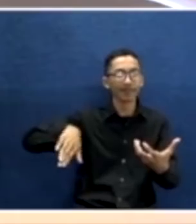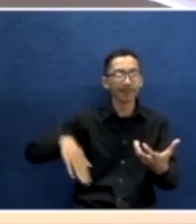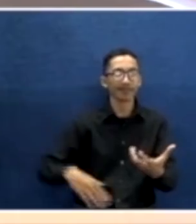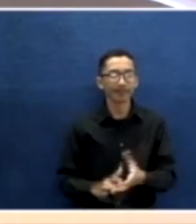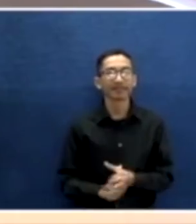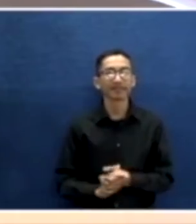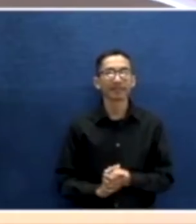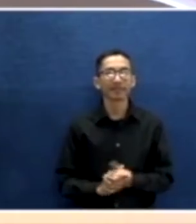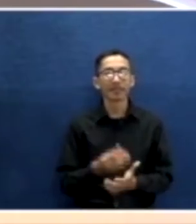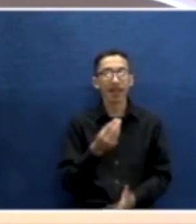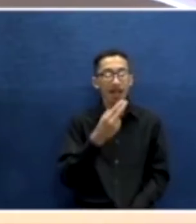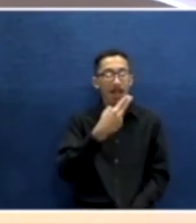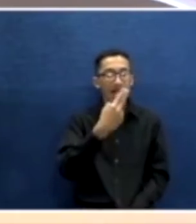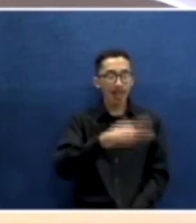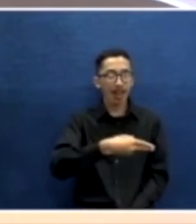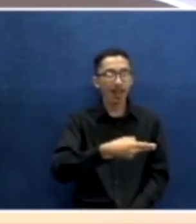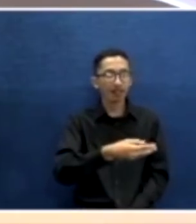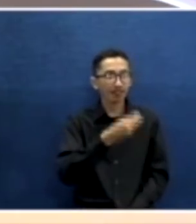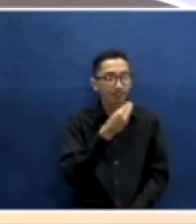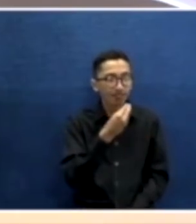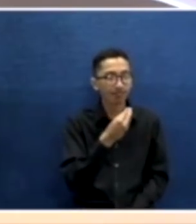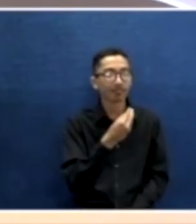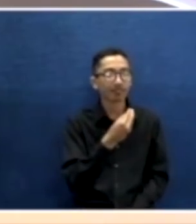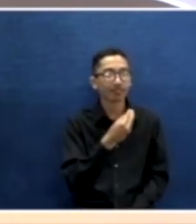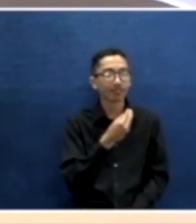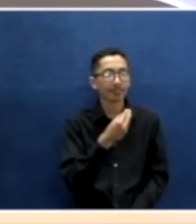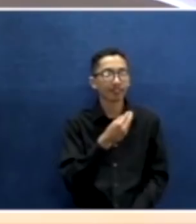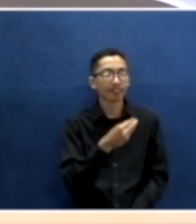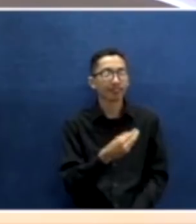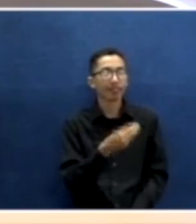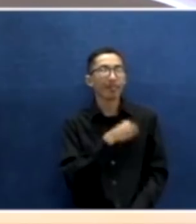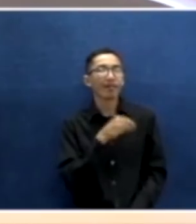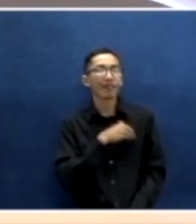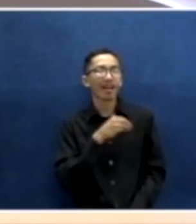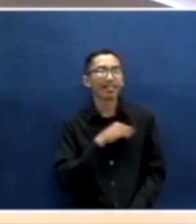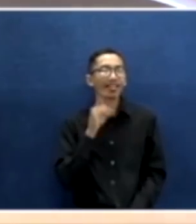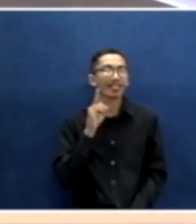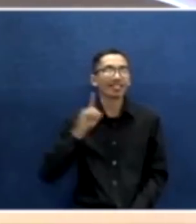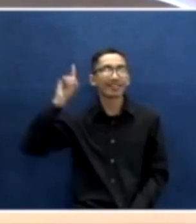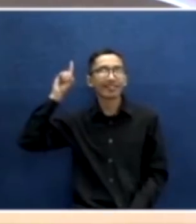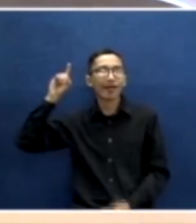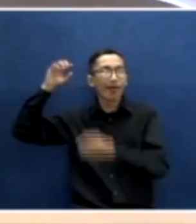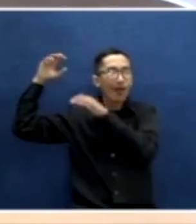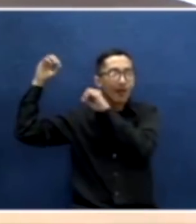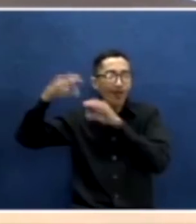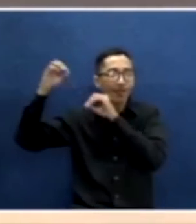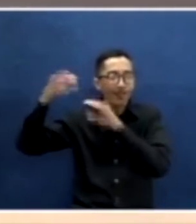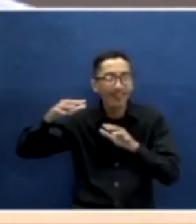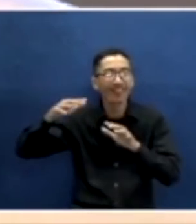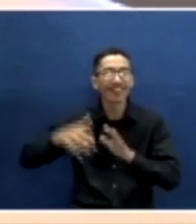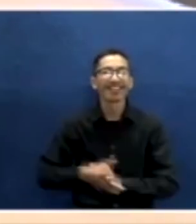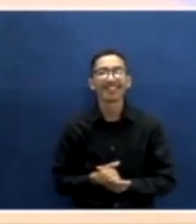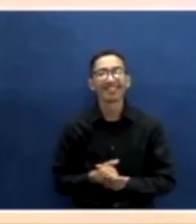makanan halal itu potensinya besar dalam kebaikan hidup kita beriman kepada Allah subhanahuwata'ala kaidahnya